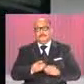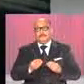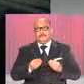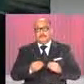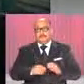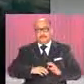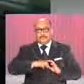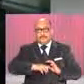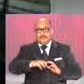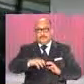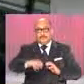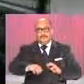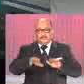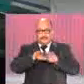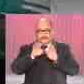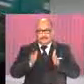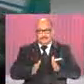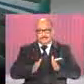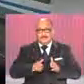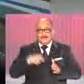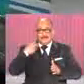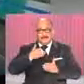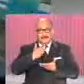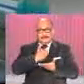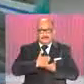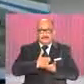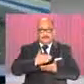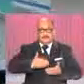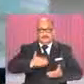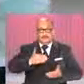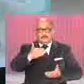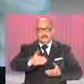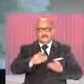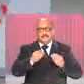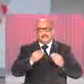من 30% من مستعملي القطارات.